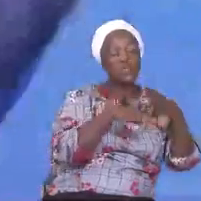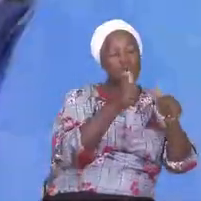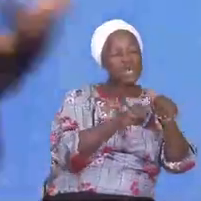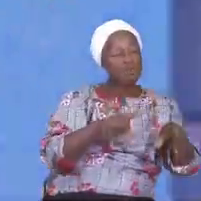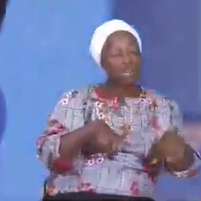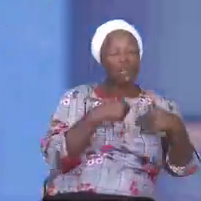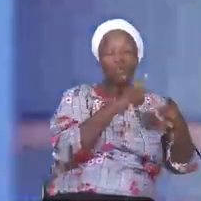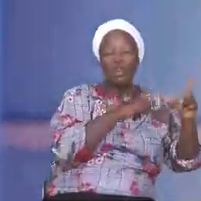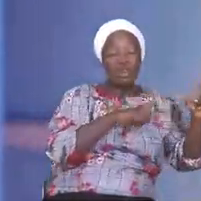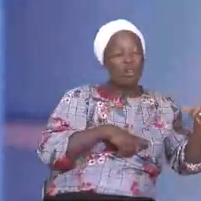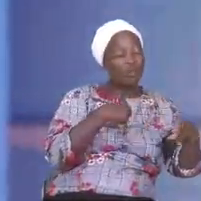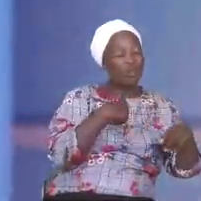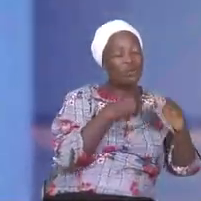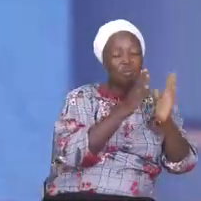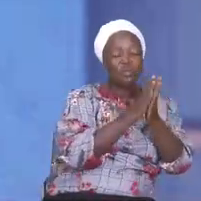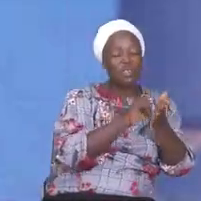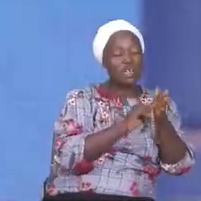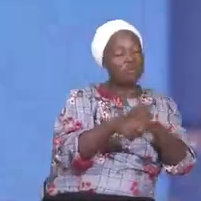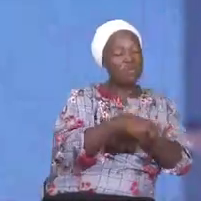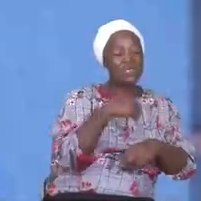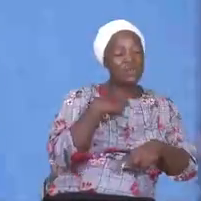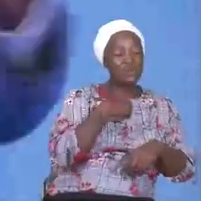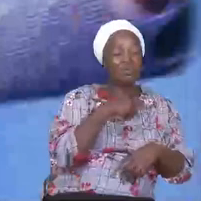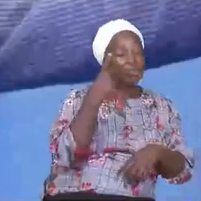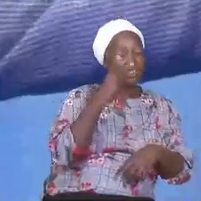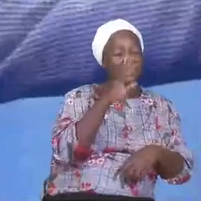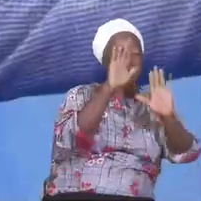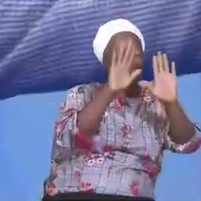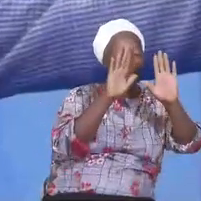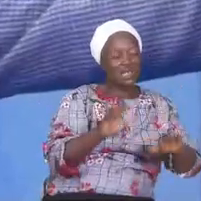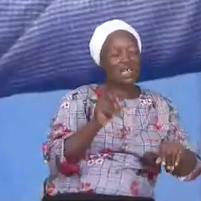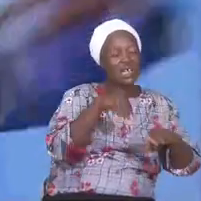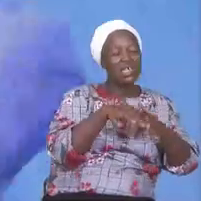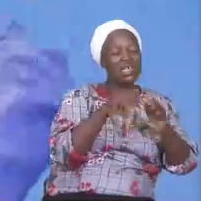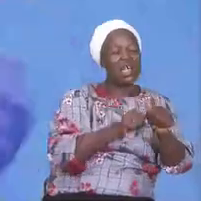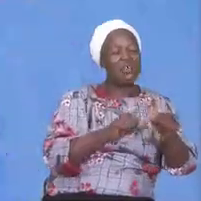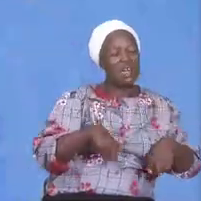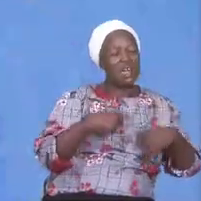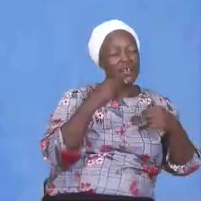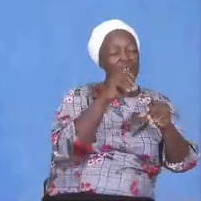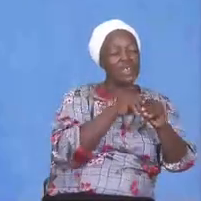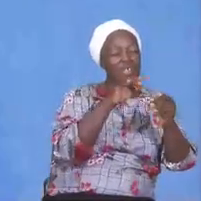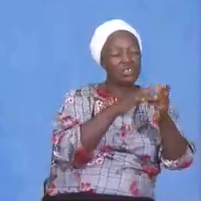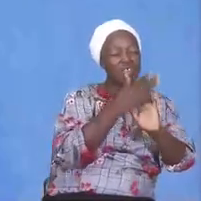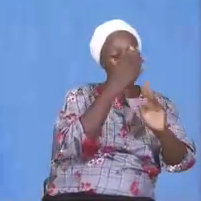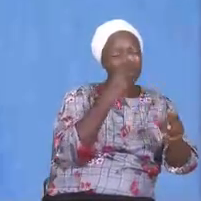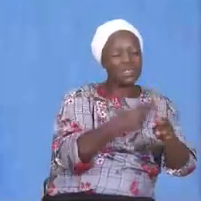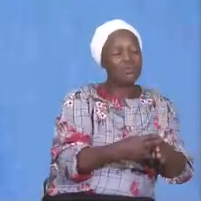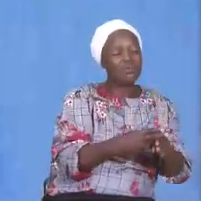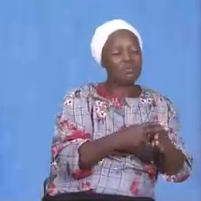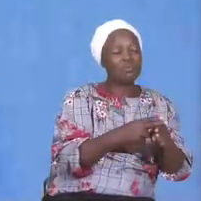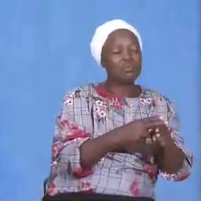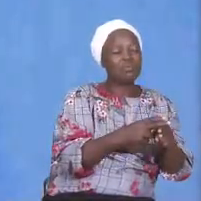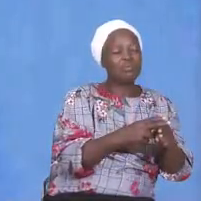délivrer et pour envoyer les merveilles dans chaque vie. Seigneur, nous prions qu'aujourd'hui, que nous voyons